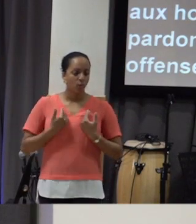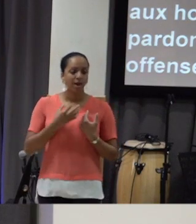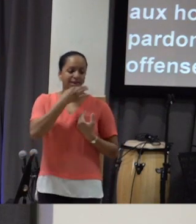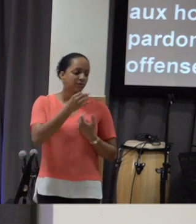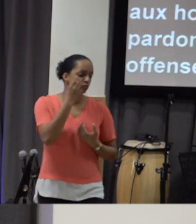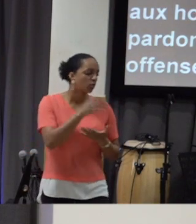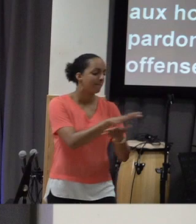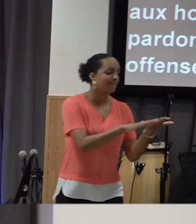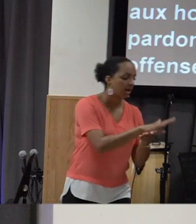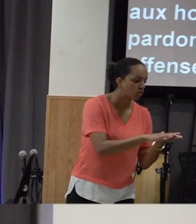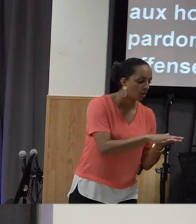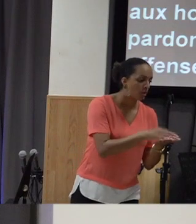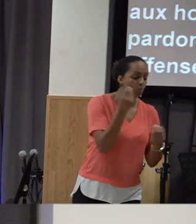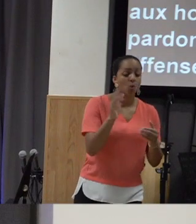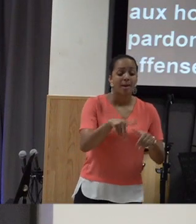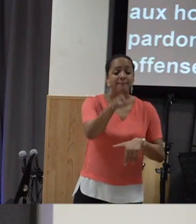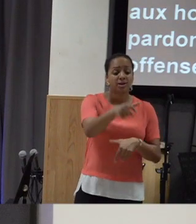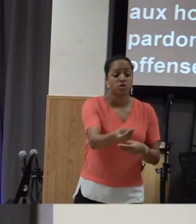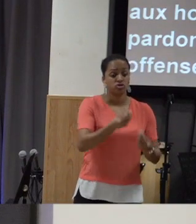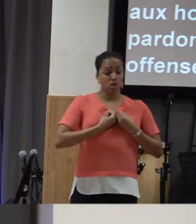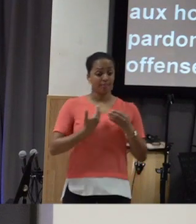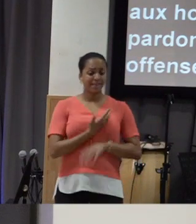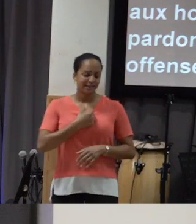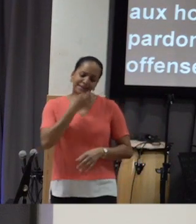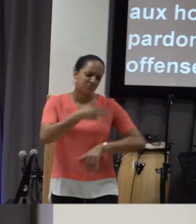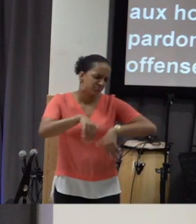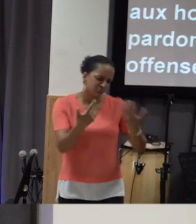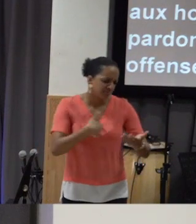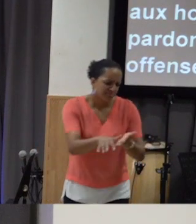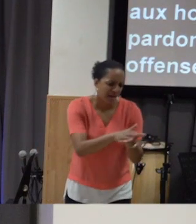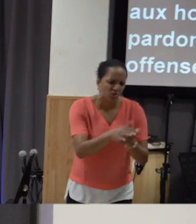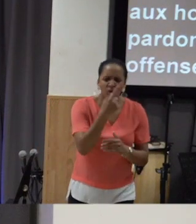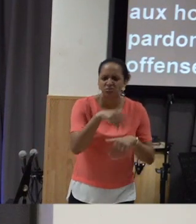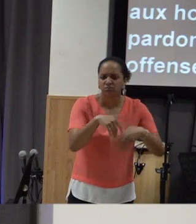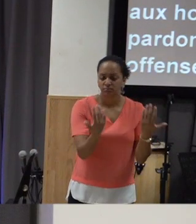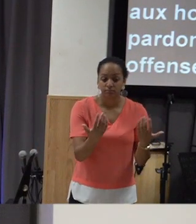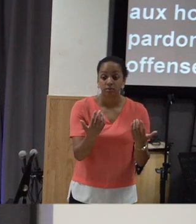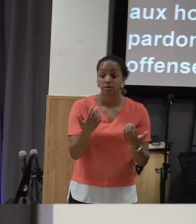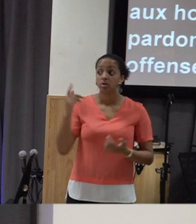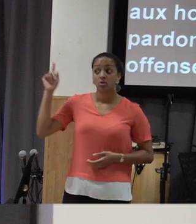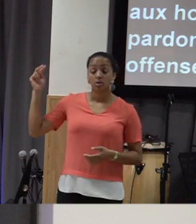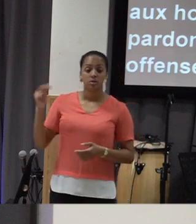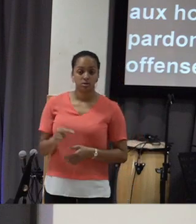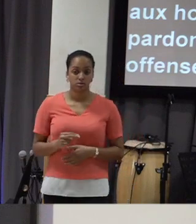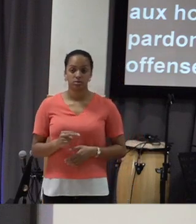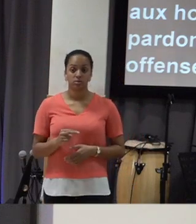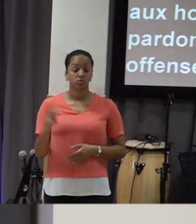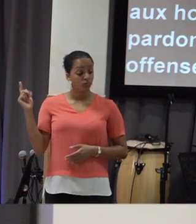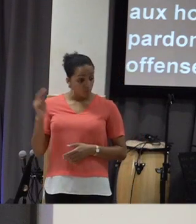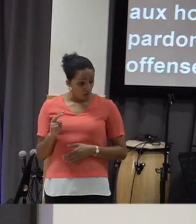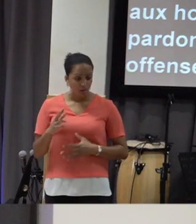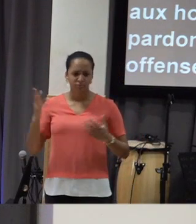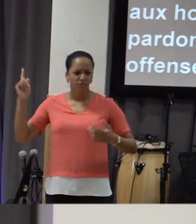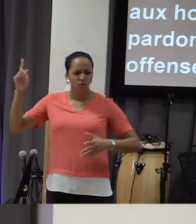demande pardon à ceux qu'on a blessés. Mais on oublie de se pardonner à soi-même. Mon frère, ma soeur, si Dieu estime que tu es pardonné, affaire classée, c'est